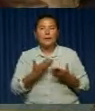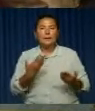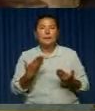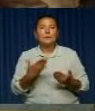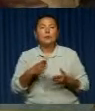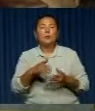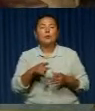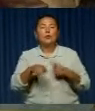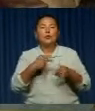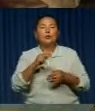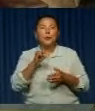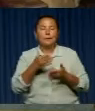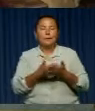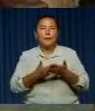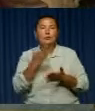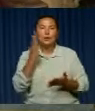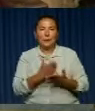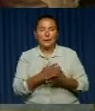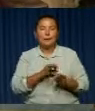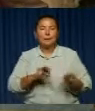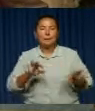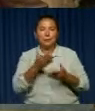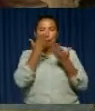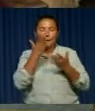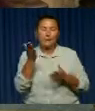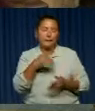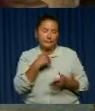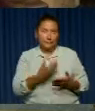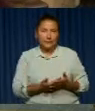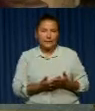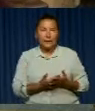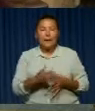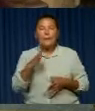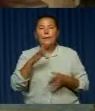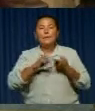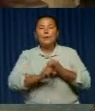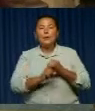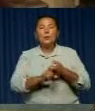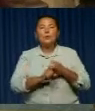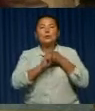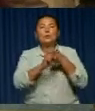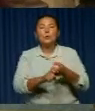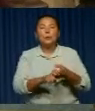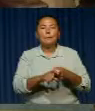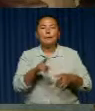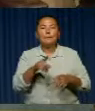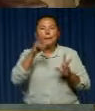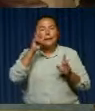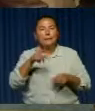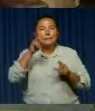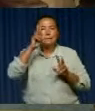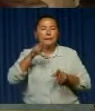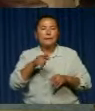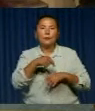орайда WhatsApp желісіне келіп түскен хаттар бар. Оқи кетейін. Вирусты жұқтырған, не жұқтырмағаны белгісіз болған